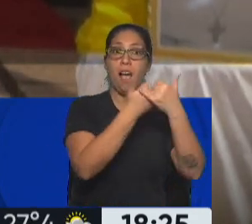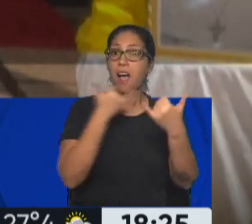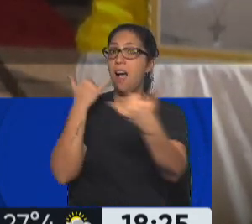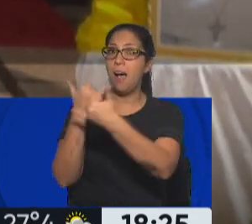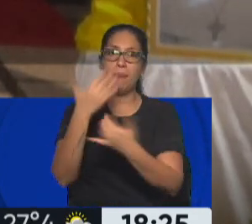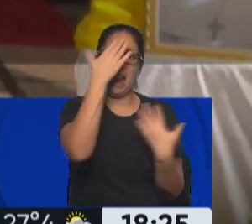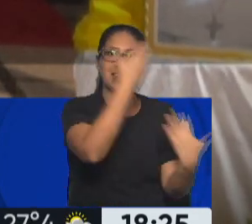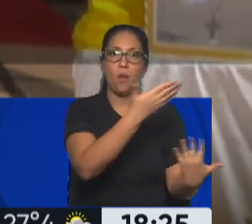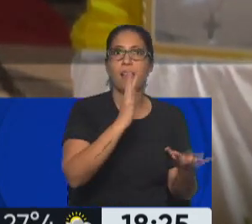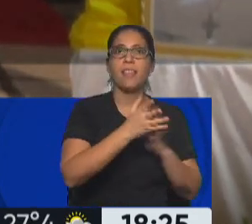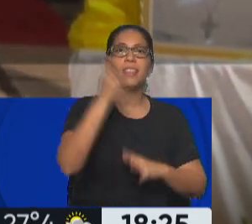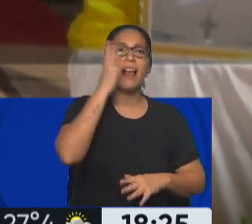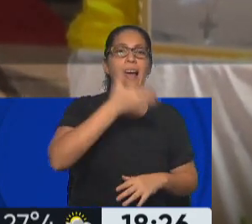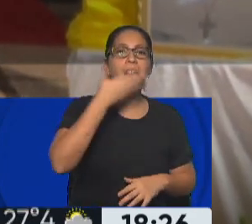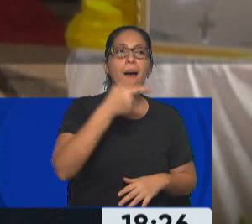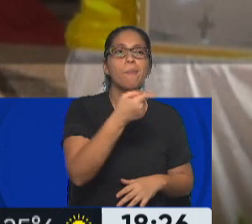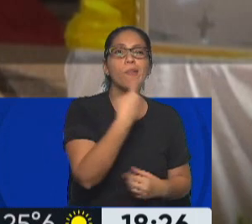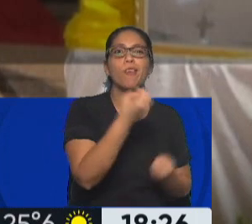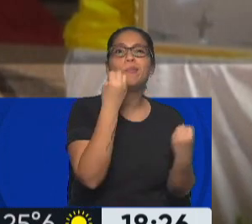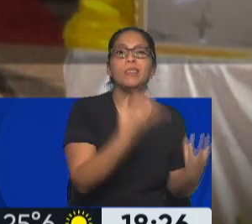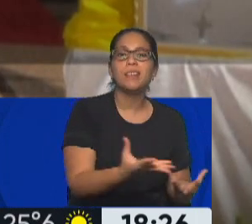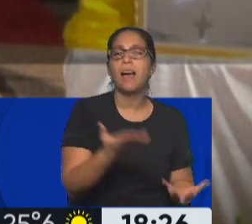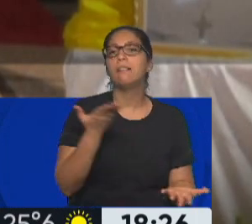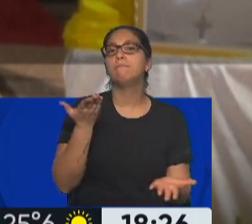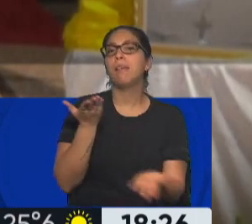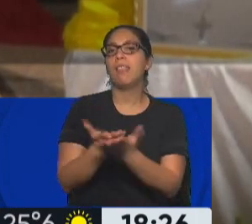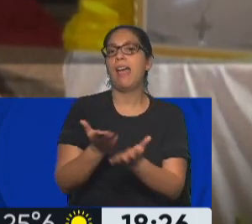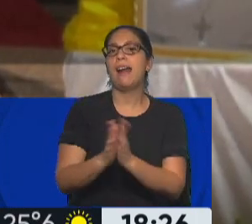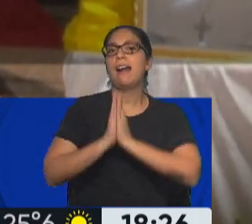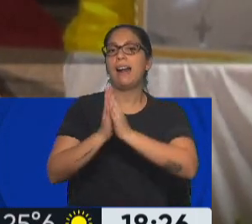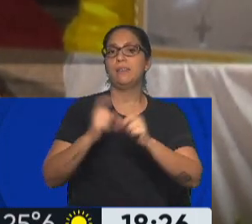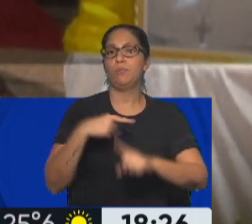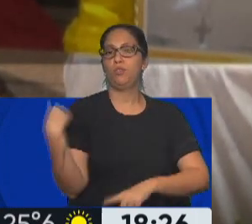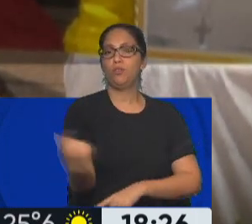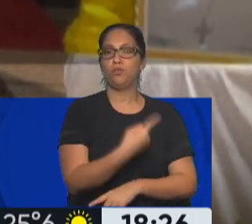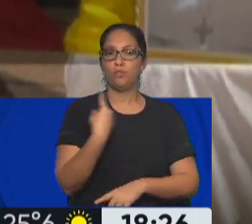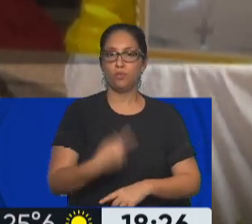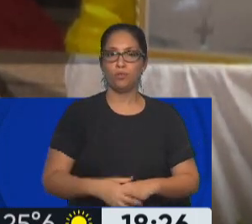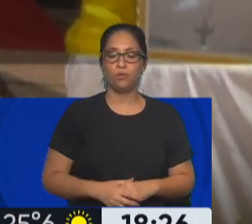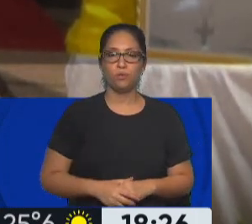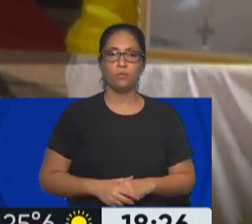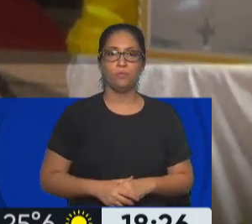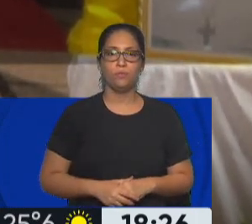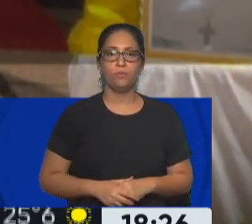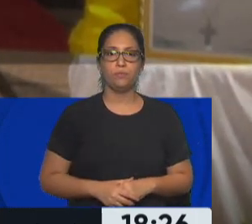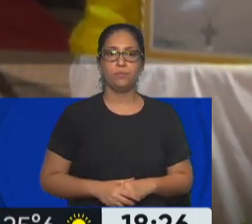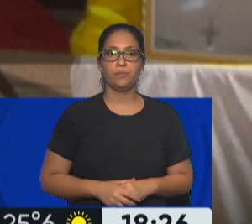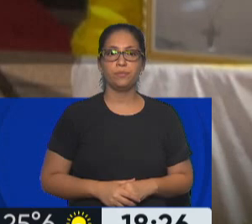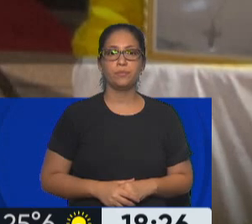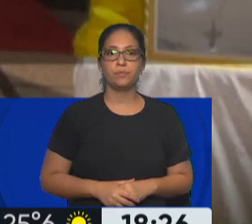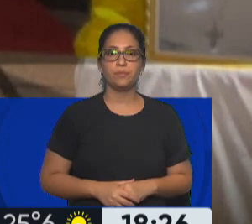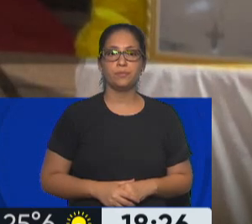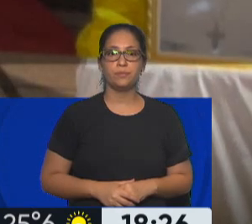سيوالي يسلم عليه بالايطالي سانتو بادري كوم ستاي كيف حالك صلواتك. كان